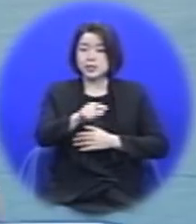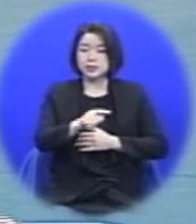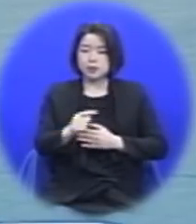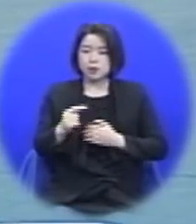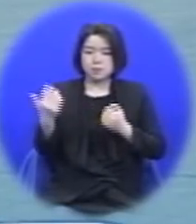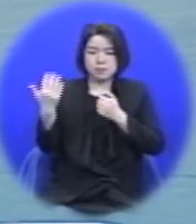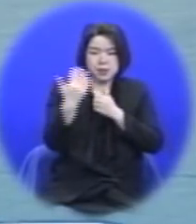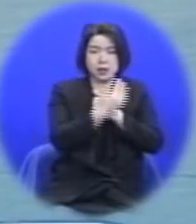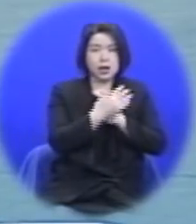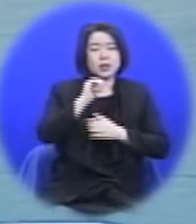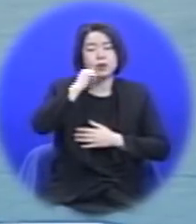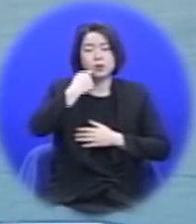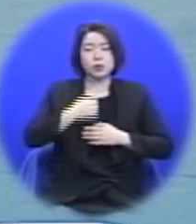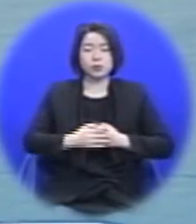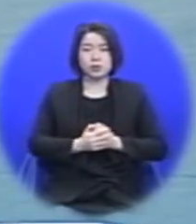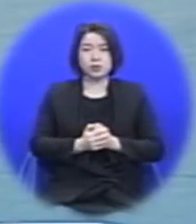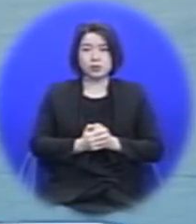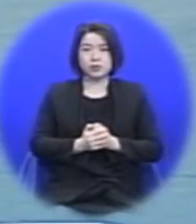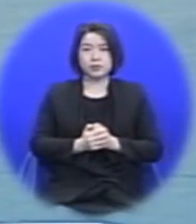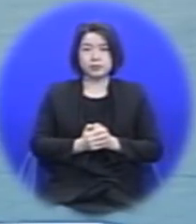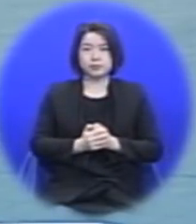수가 없다는 거예요.